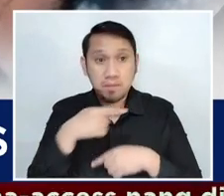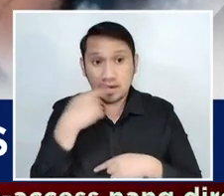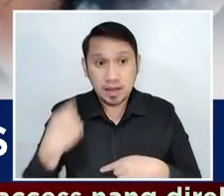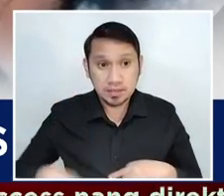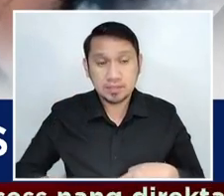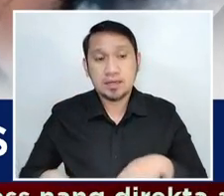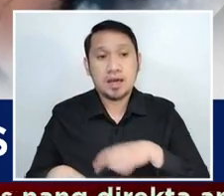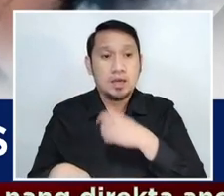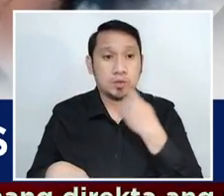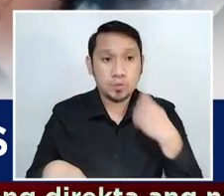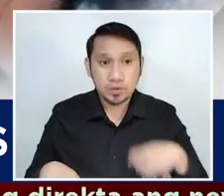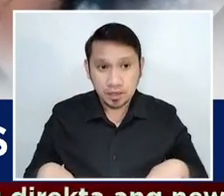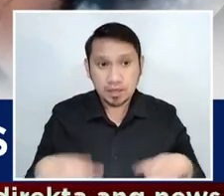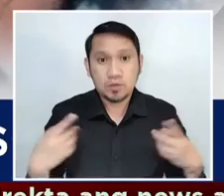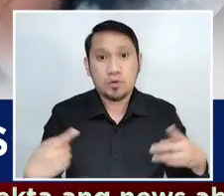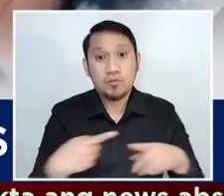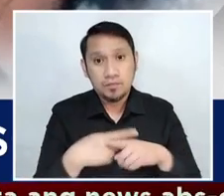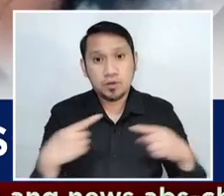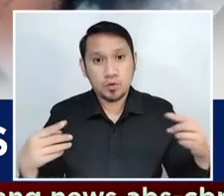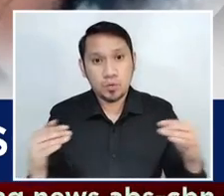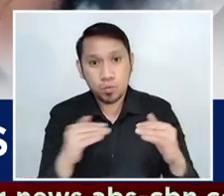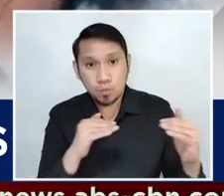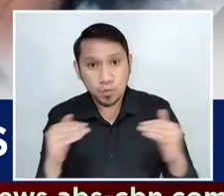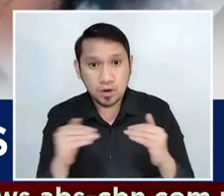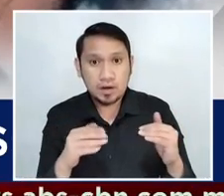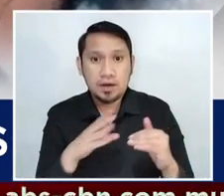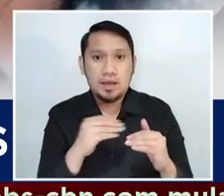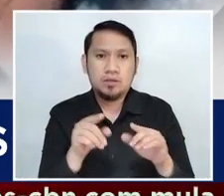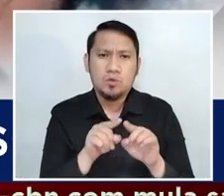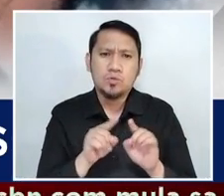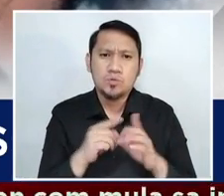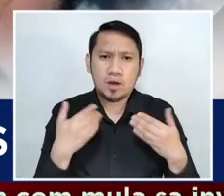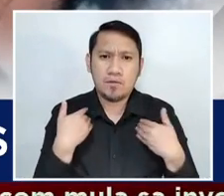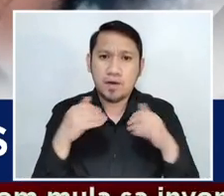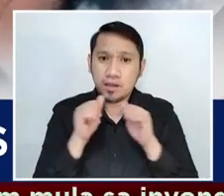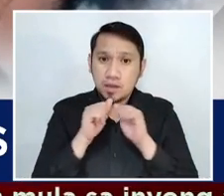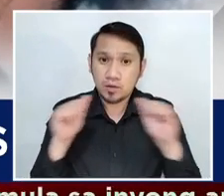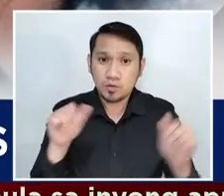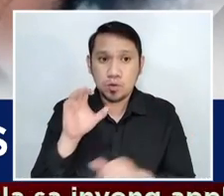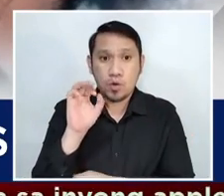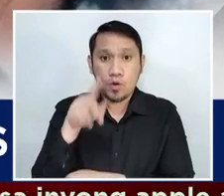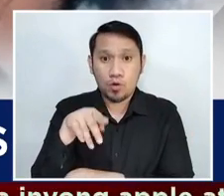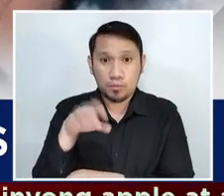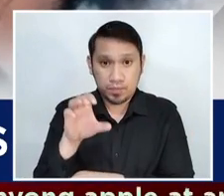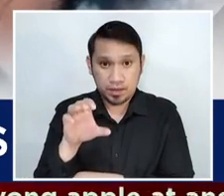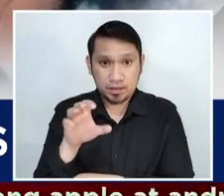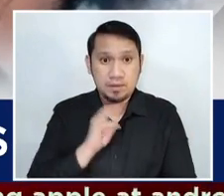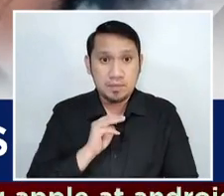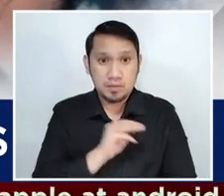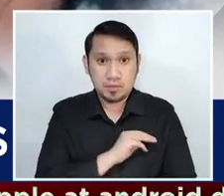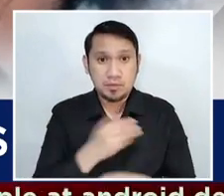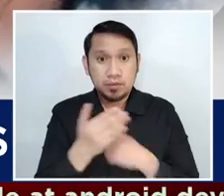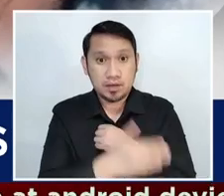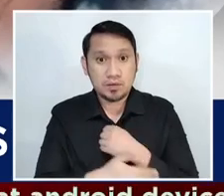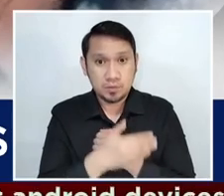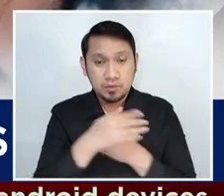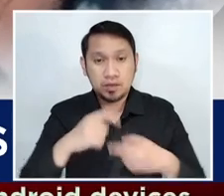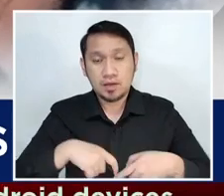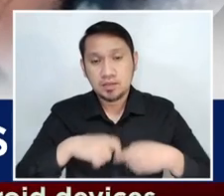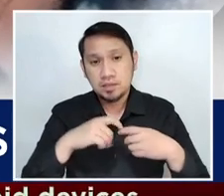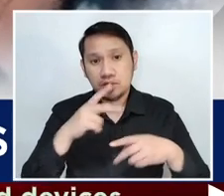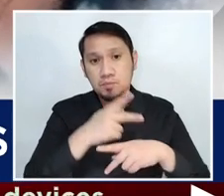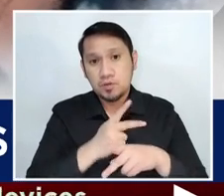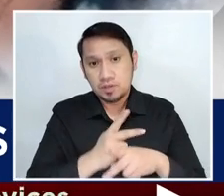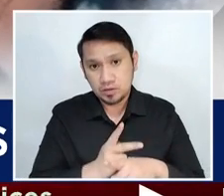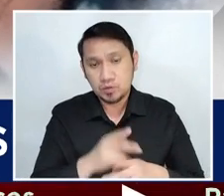conflict. And then nagkaroon din ng announcement ang OPEC Plus member countries magka-cut sila ng production. So